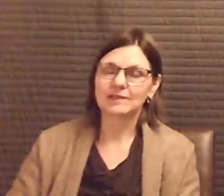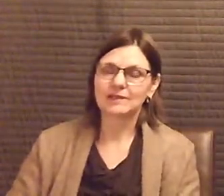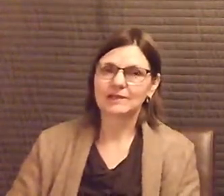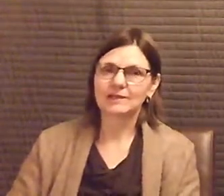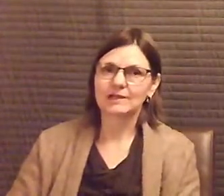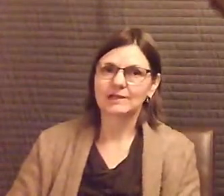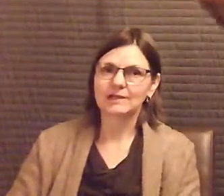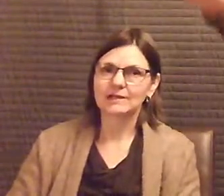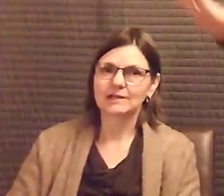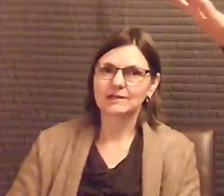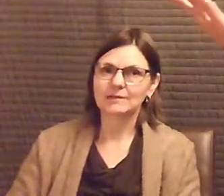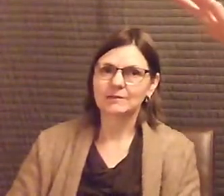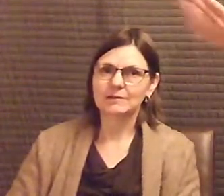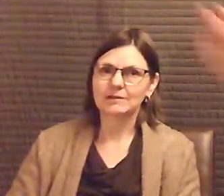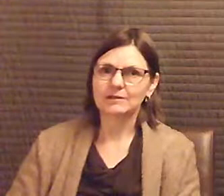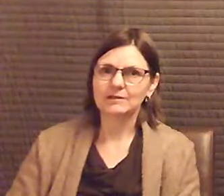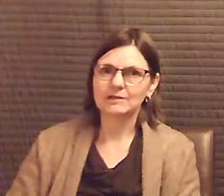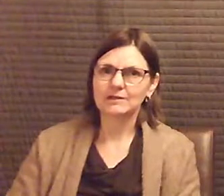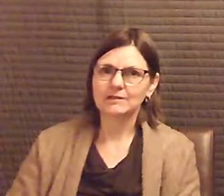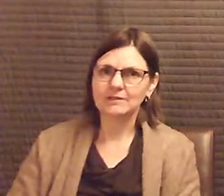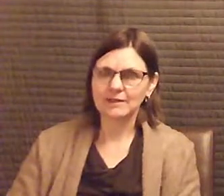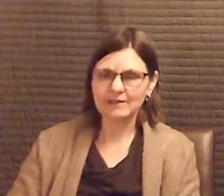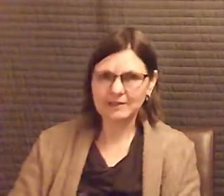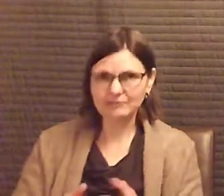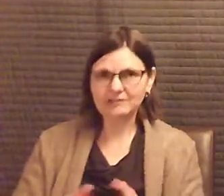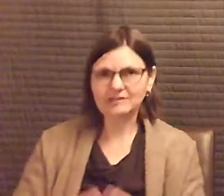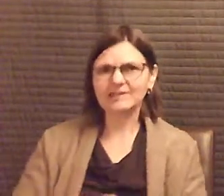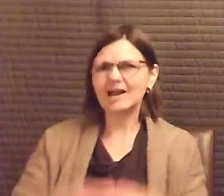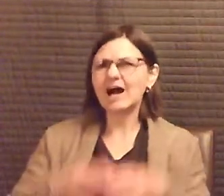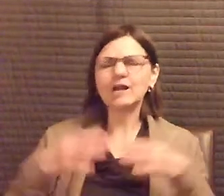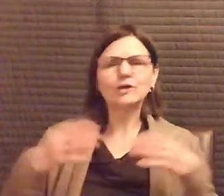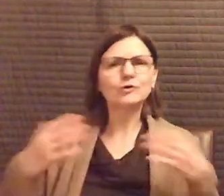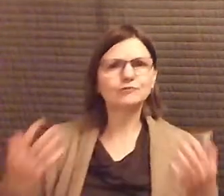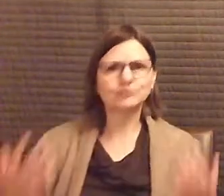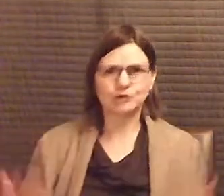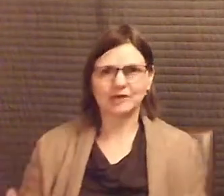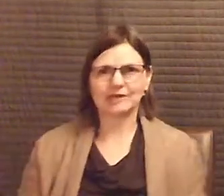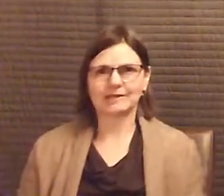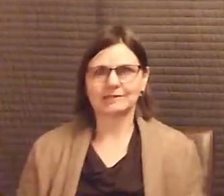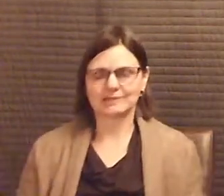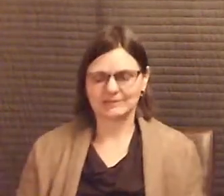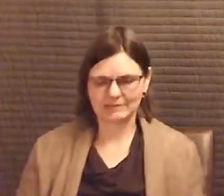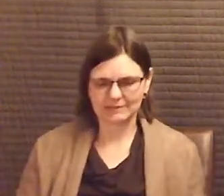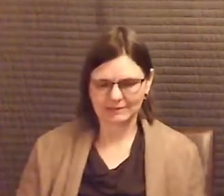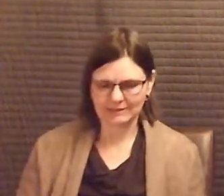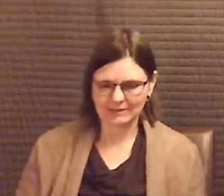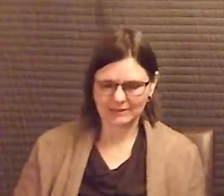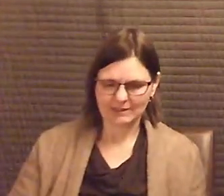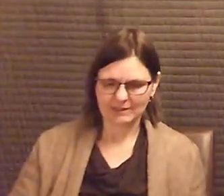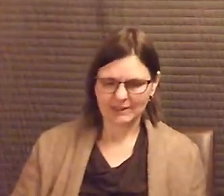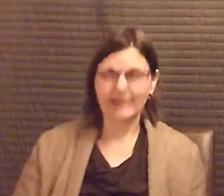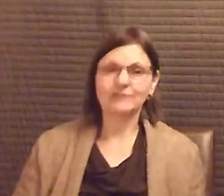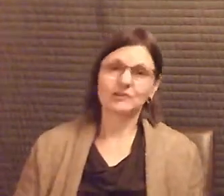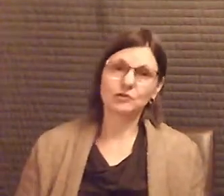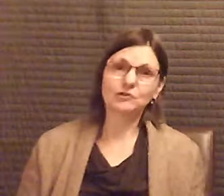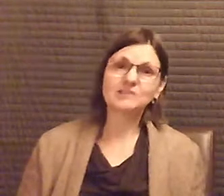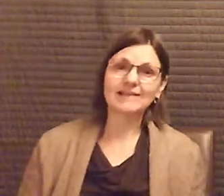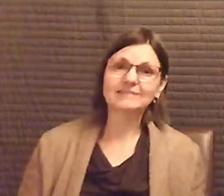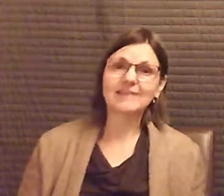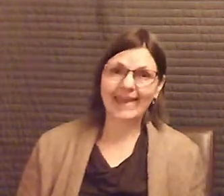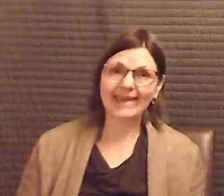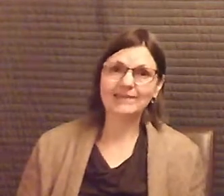een flitsende verzet en in het is dat dit alles vindt ook een persoon in zo'n set 1